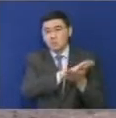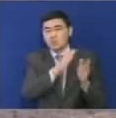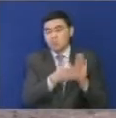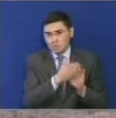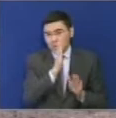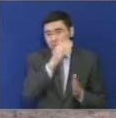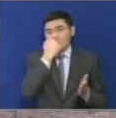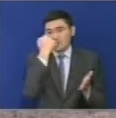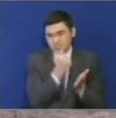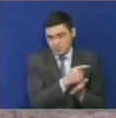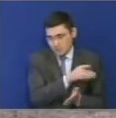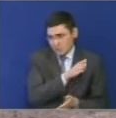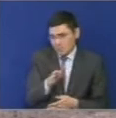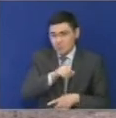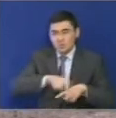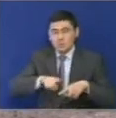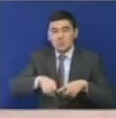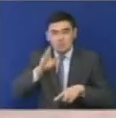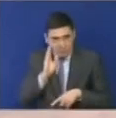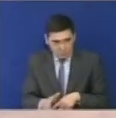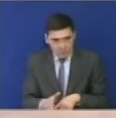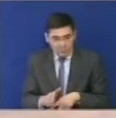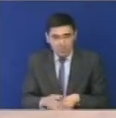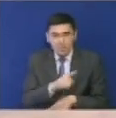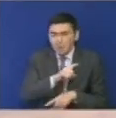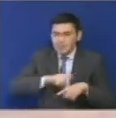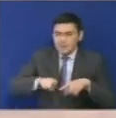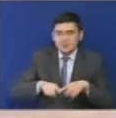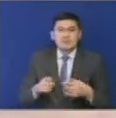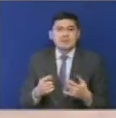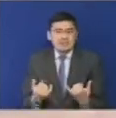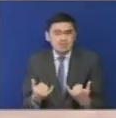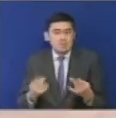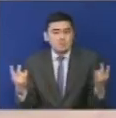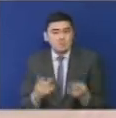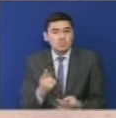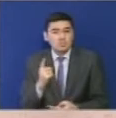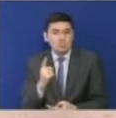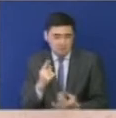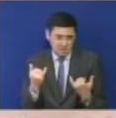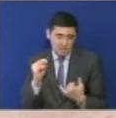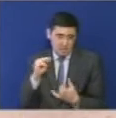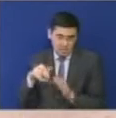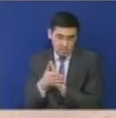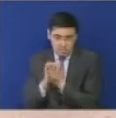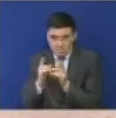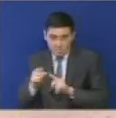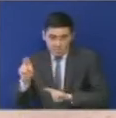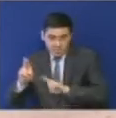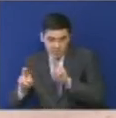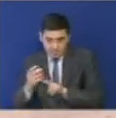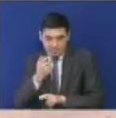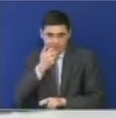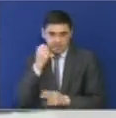компания жұмысқа кірісетін болады. Жөндеу жұмыстарының тез арада басталуына төтенше жағдайға байланысты шектелген жолдардағы көлік қозғалысы да